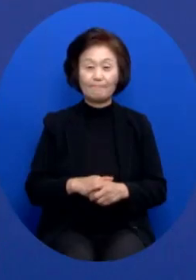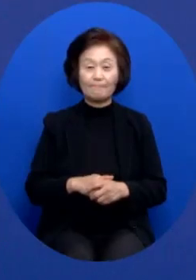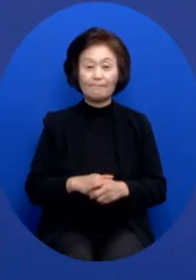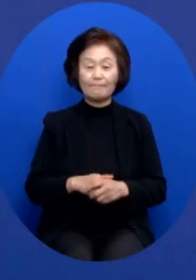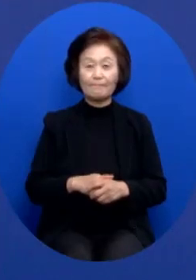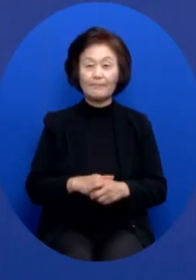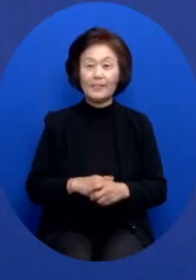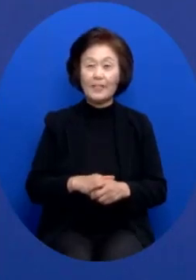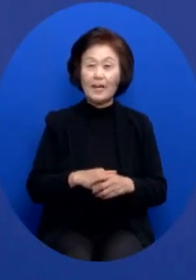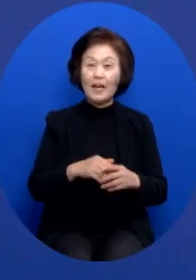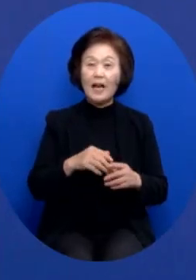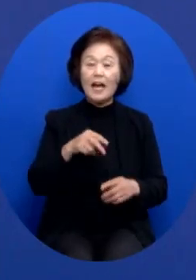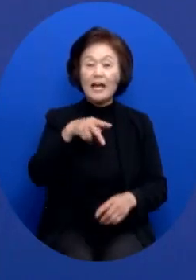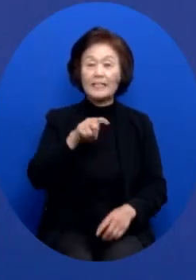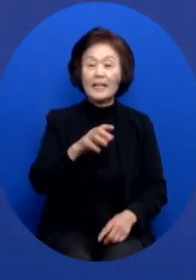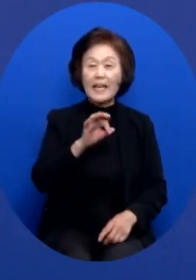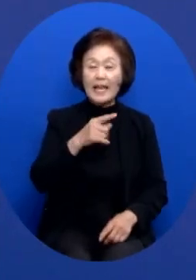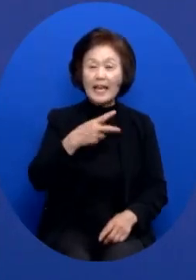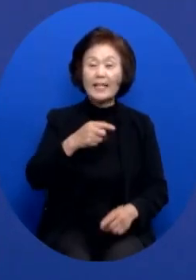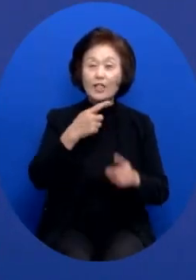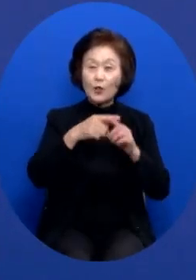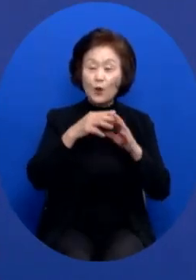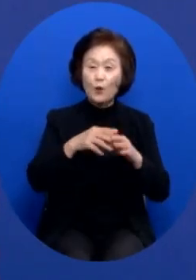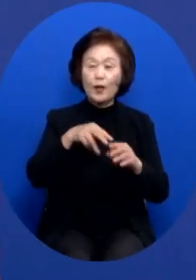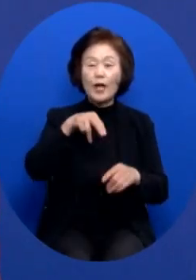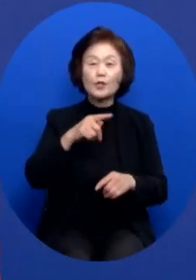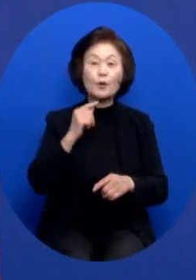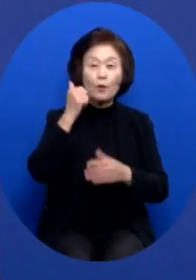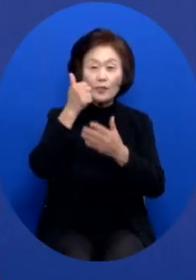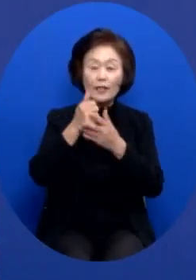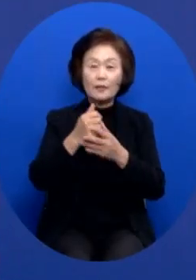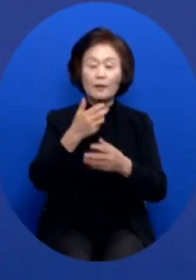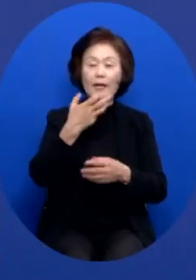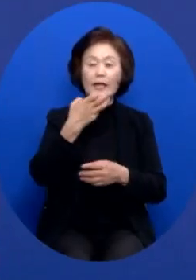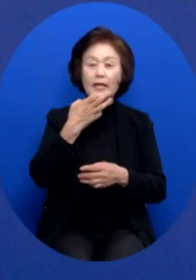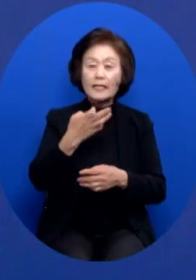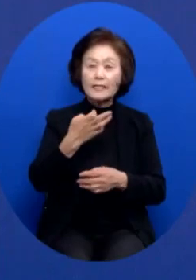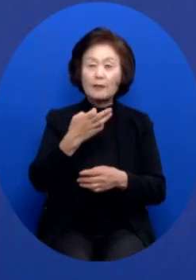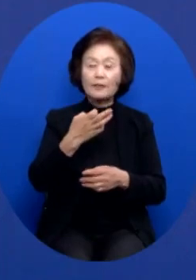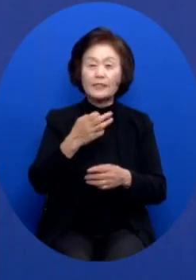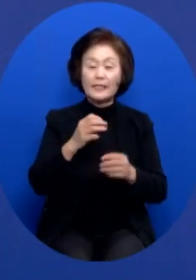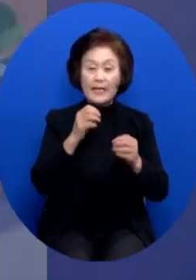세덴 교회 소강석 목사가 13번째 시집을 발간하고 북콘서트를